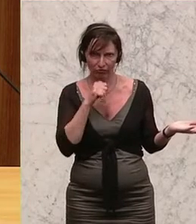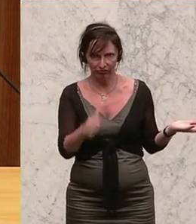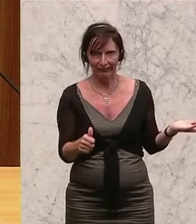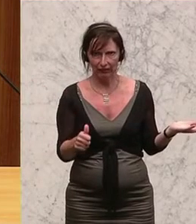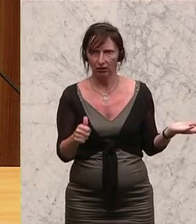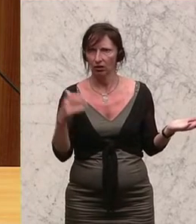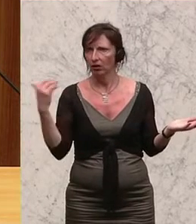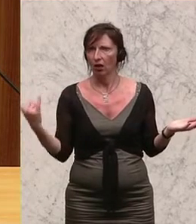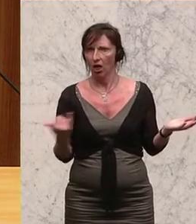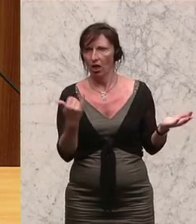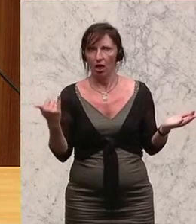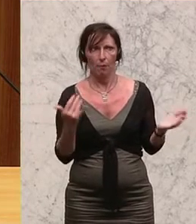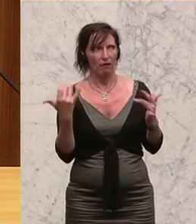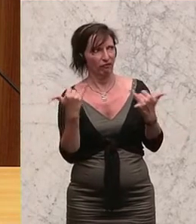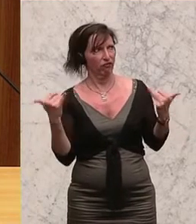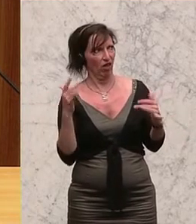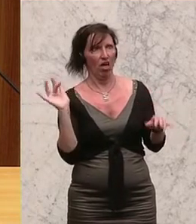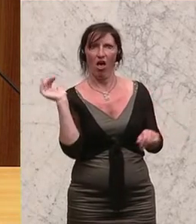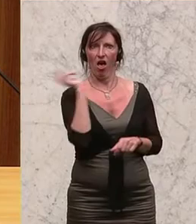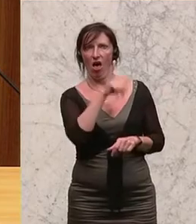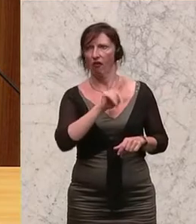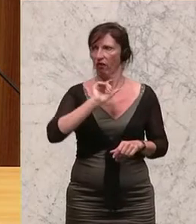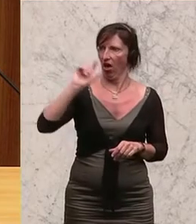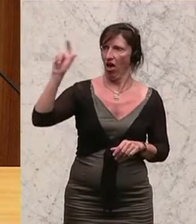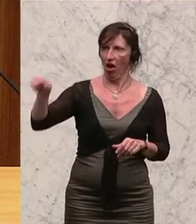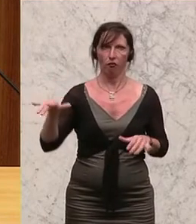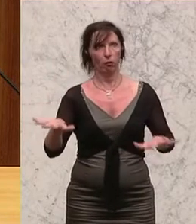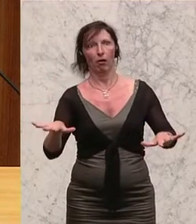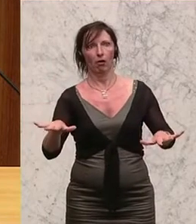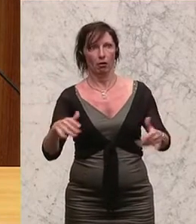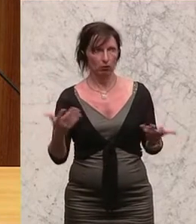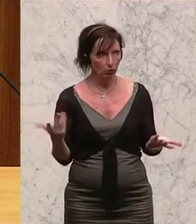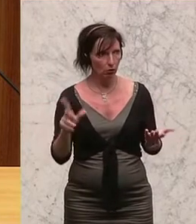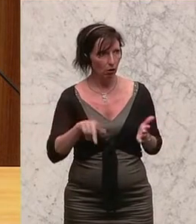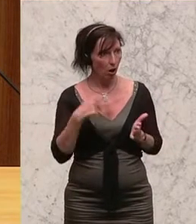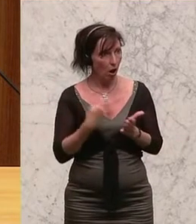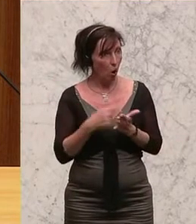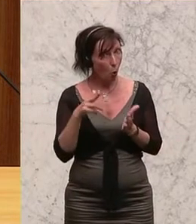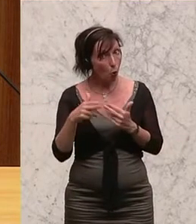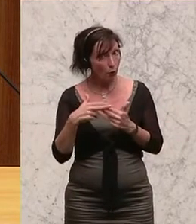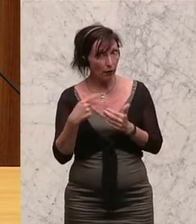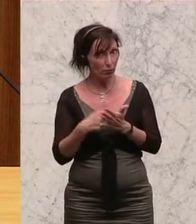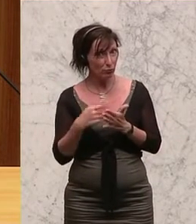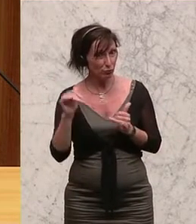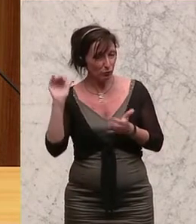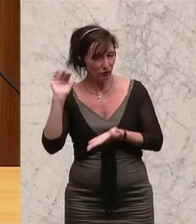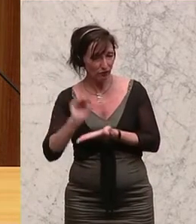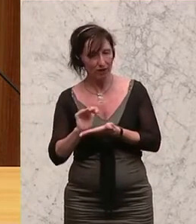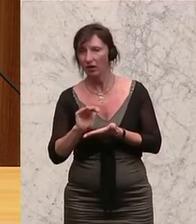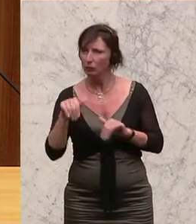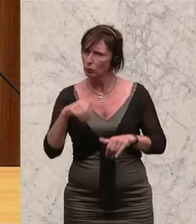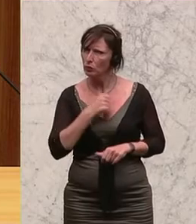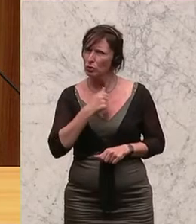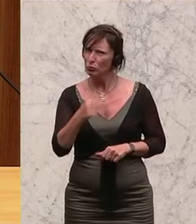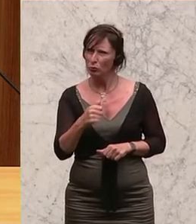sich wechselseitig paralysieren, die Sozialversicherungsbeiträge, die Lohnnebenkosten zu senken. Wir müssen uns einmal drüber